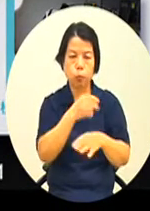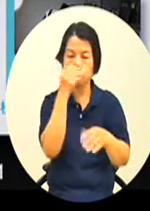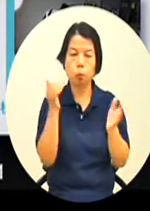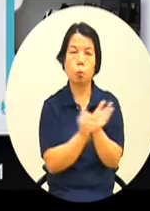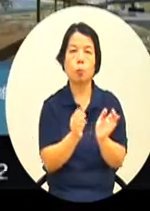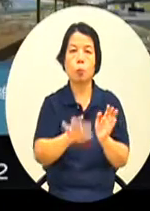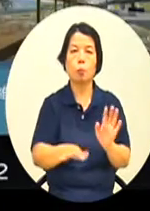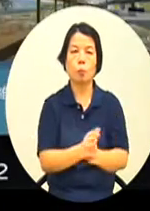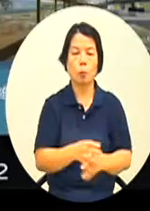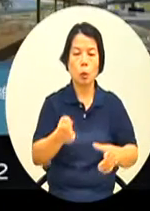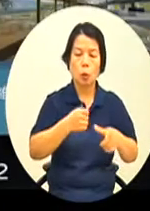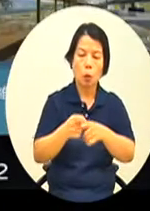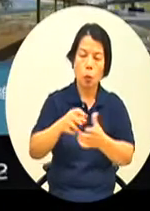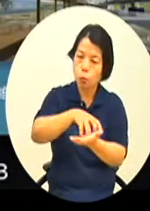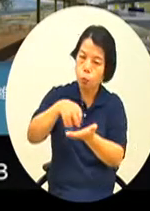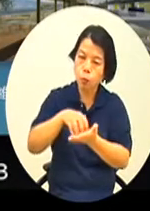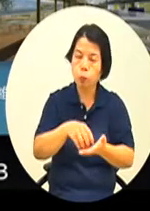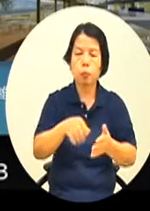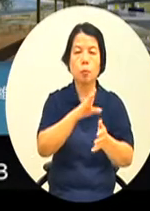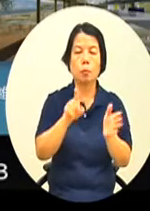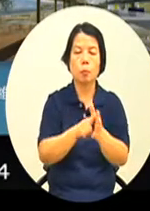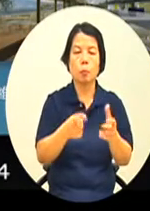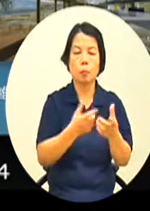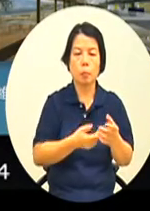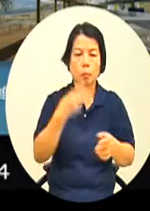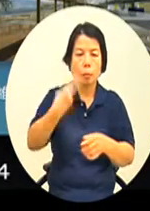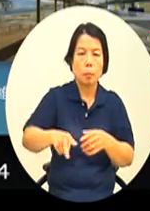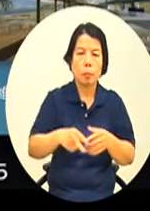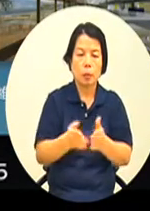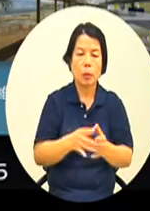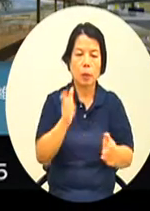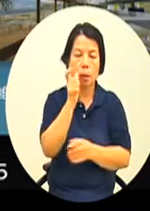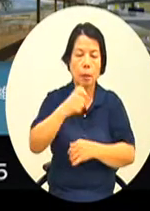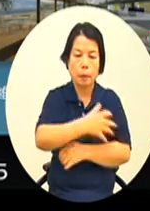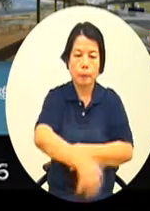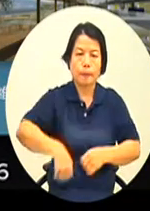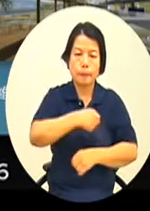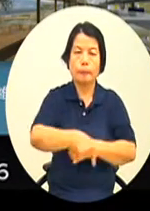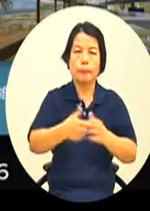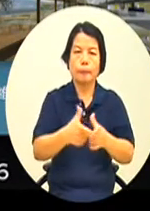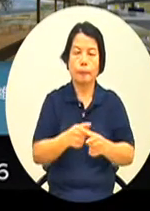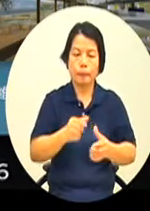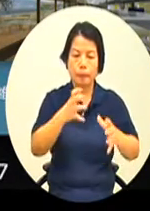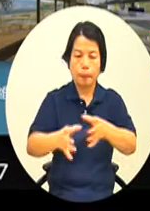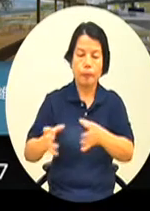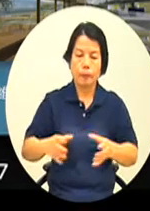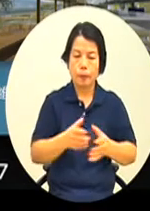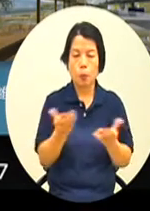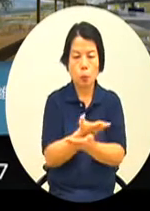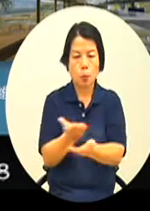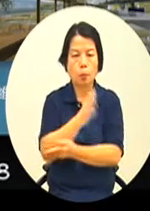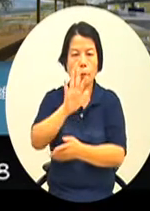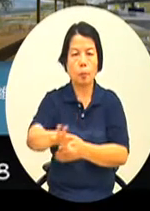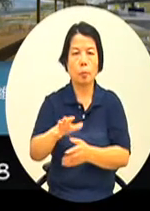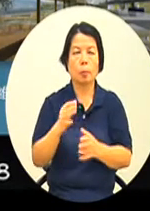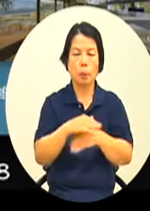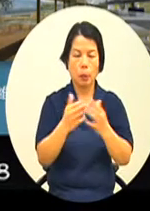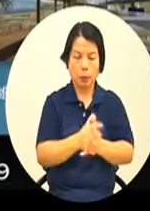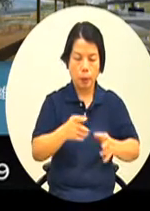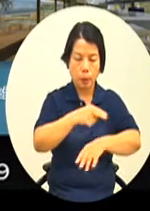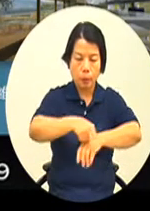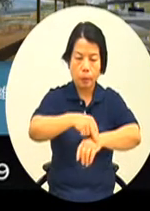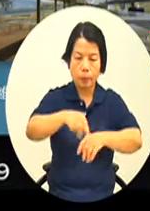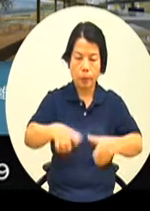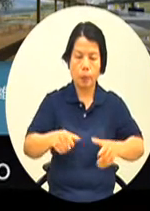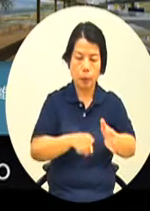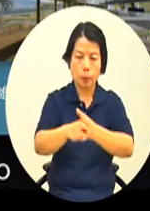公务环境更友善、更进步，我们重新在一些硬体的设备上更加的一个汰换哦，包括我们重新设计更专